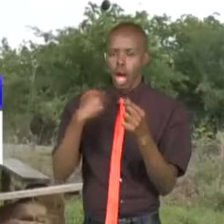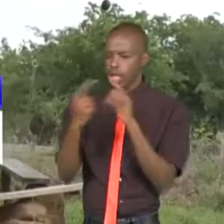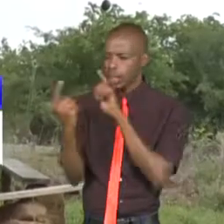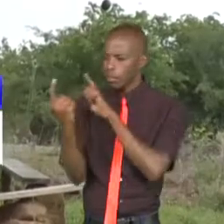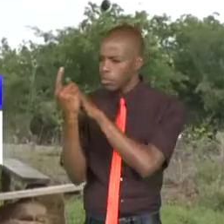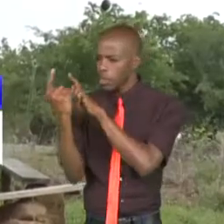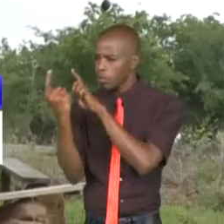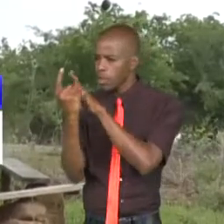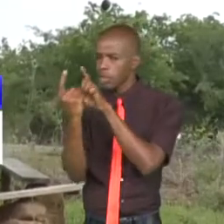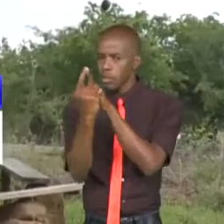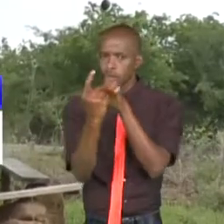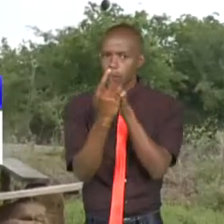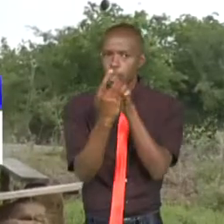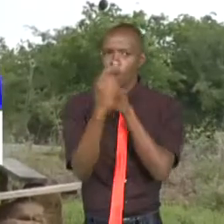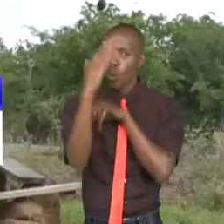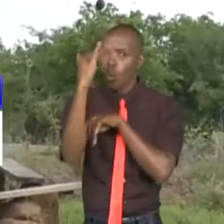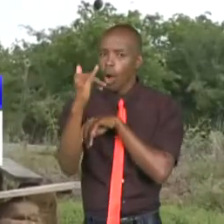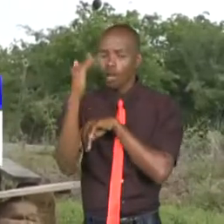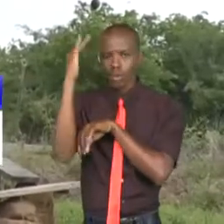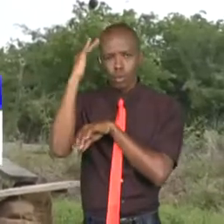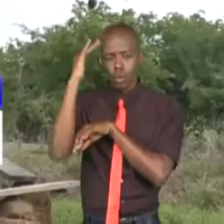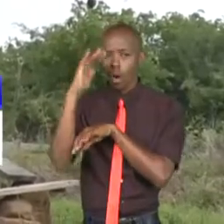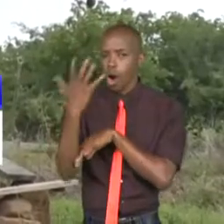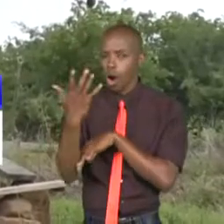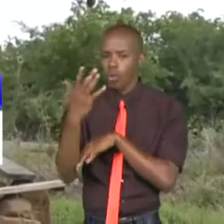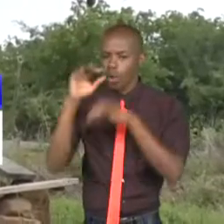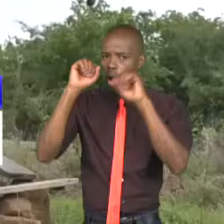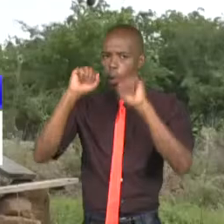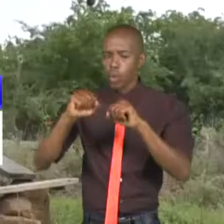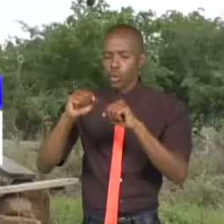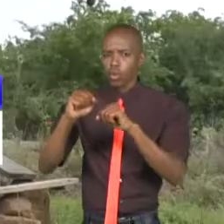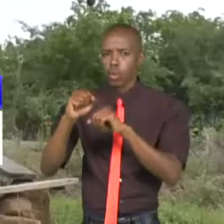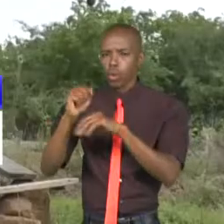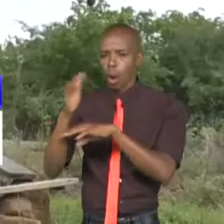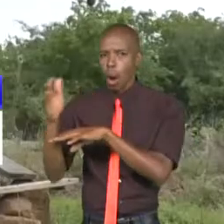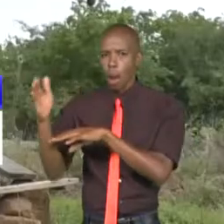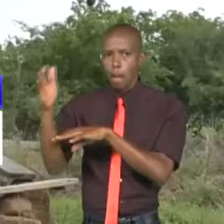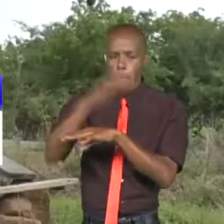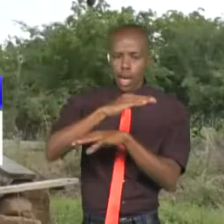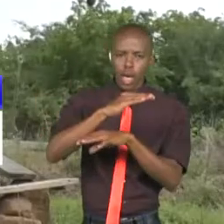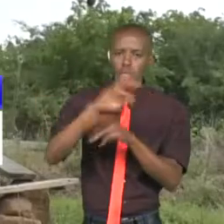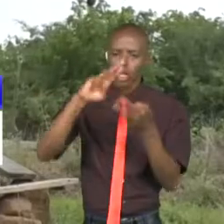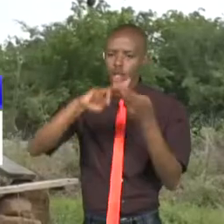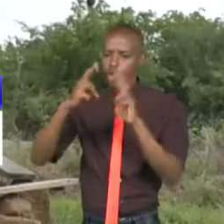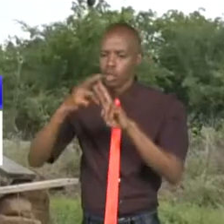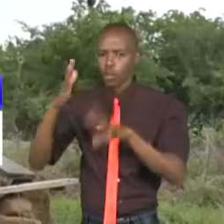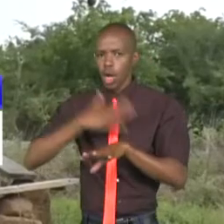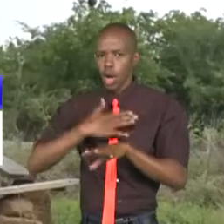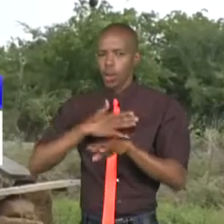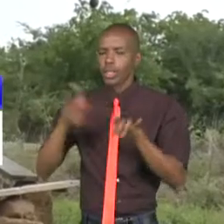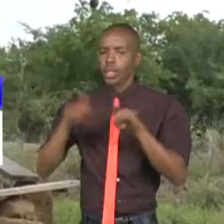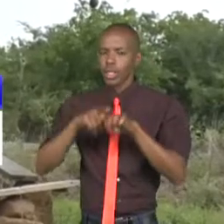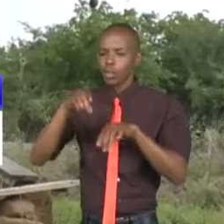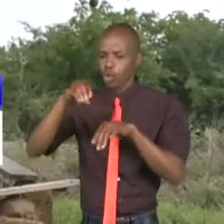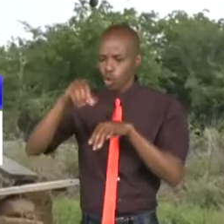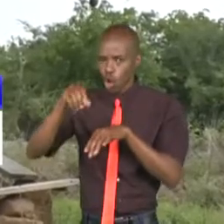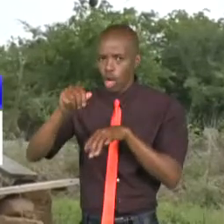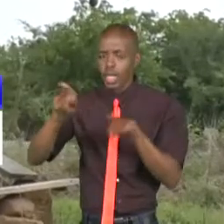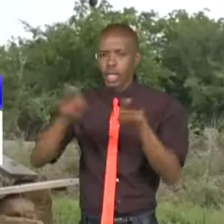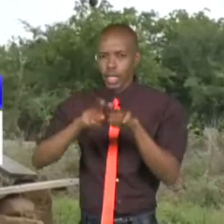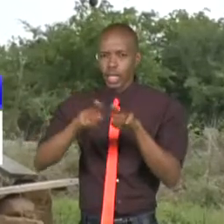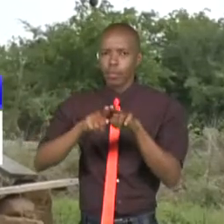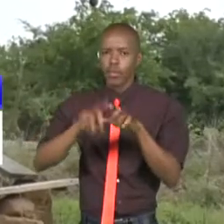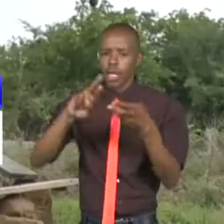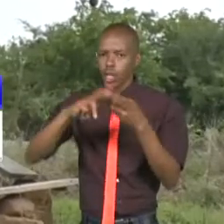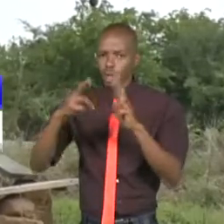tunakutana ili tujue vile tunaweza kurudisha uhusiano wetu na mchanga na uhusiano